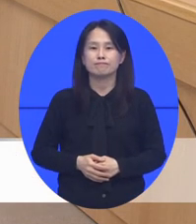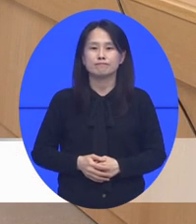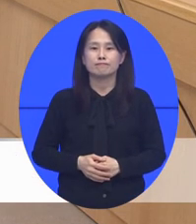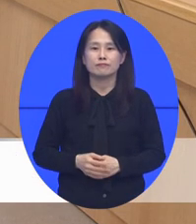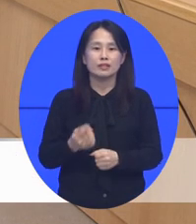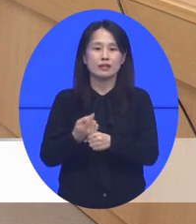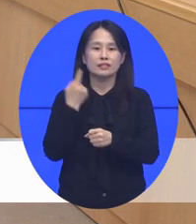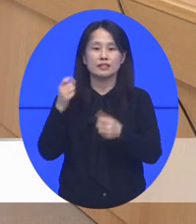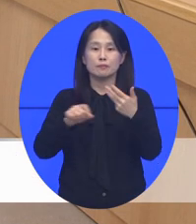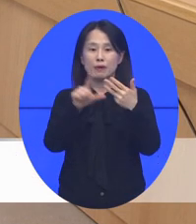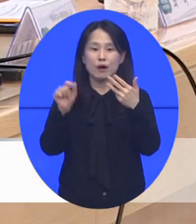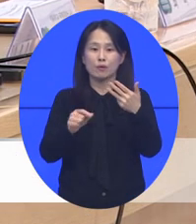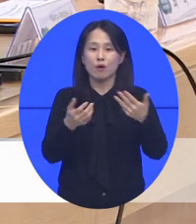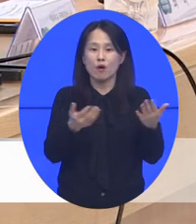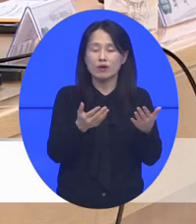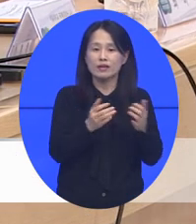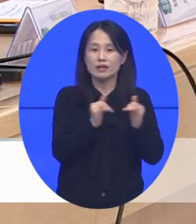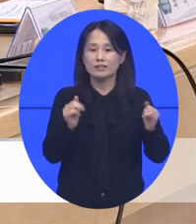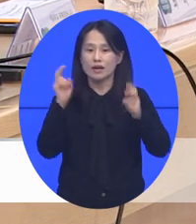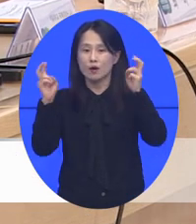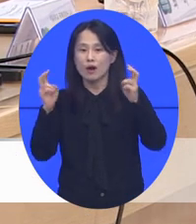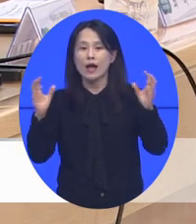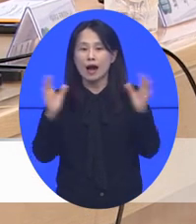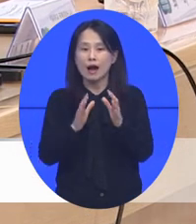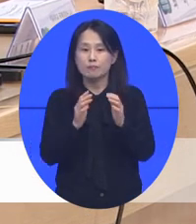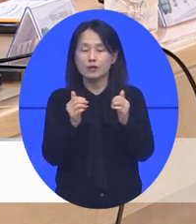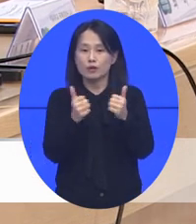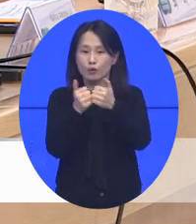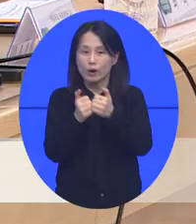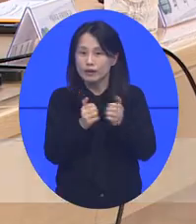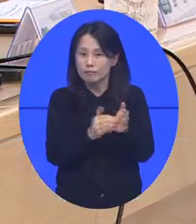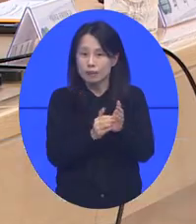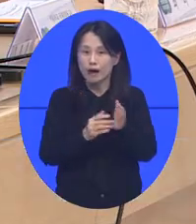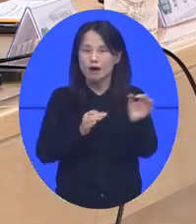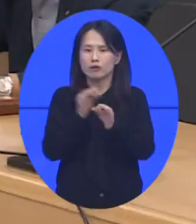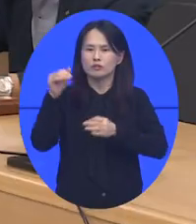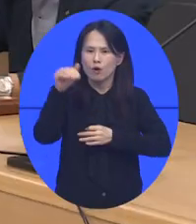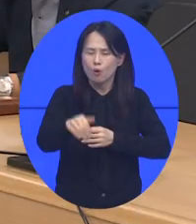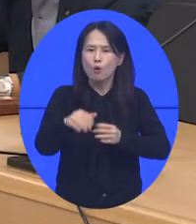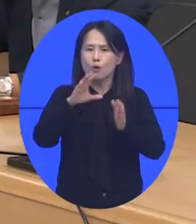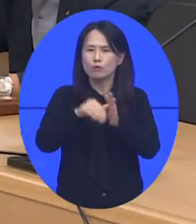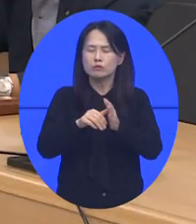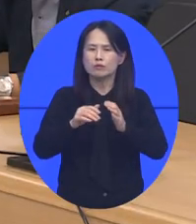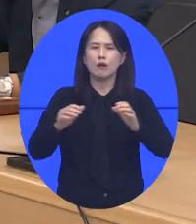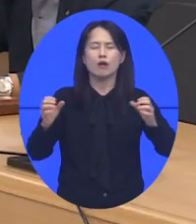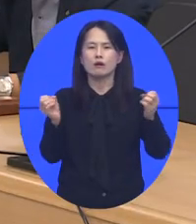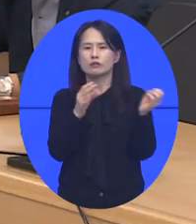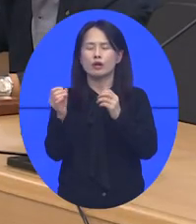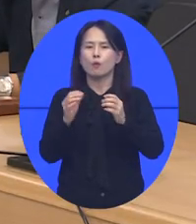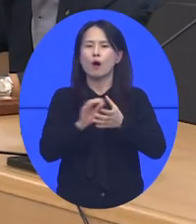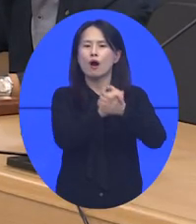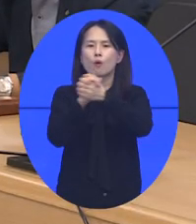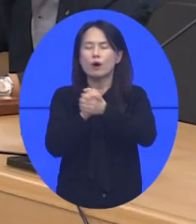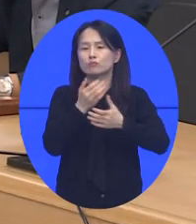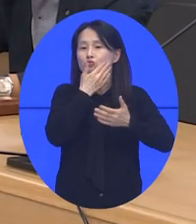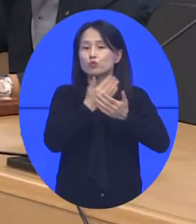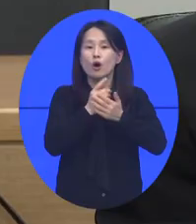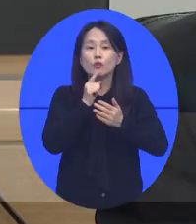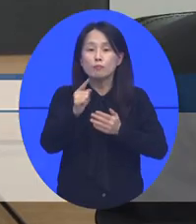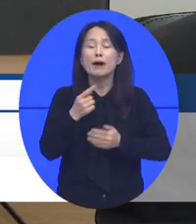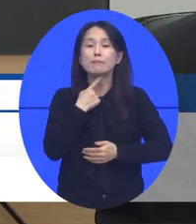지난해 8월 첫 노사민정협의회를 열고 경제가 어려울수록 경제주체 간 대화와 화합이 중요함을 강조했던 김동연